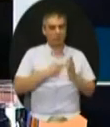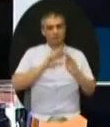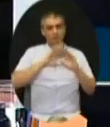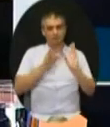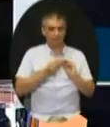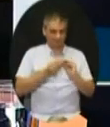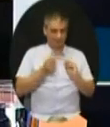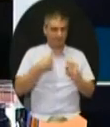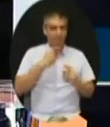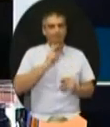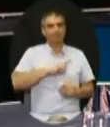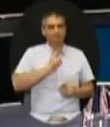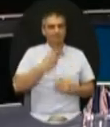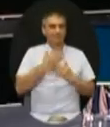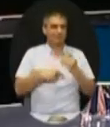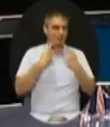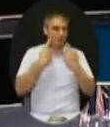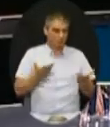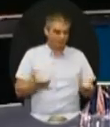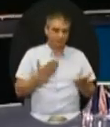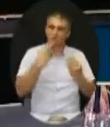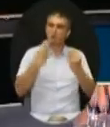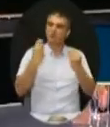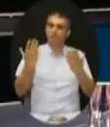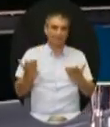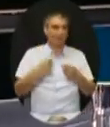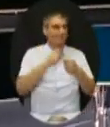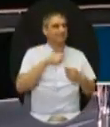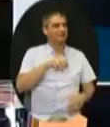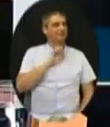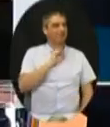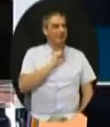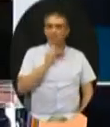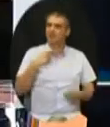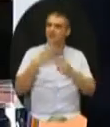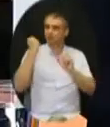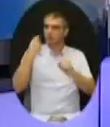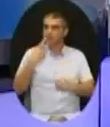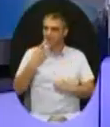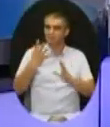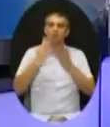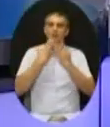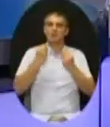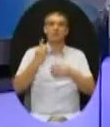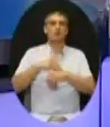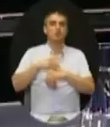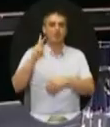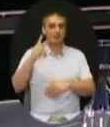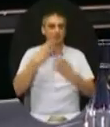שלמה, ואנחנו נאלצים לסיים את הדיון המעניין הזה בנקודה הזאת. תודה רבה לך, חברת הכנסת סבטלובה, תודה רבה לך, שגריר פזנר, תודה רבה לך, דוקטור